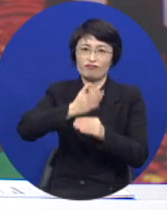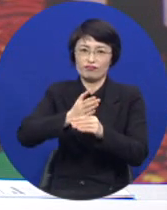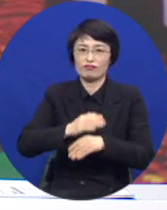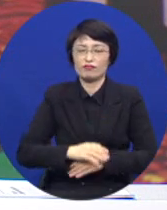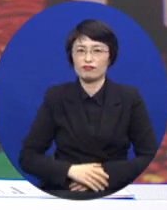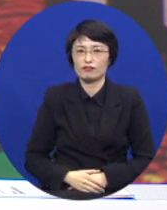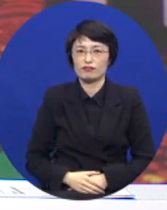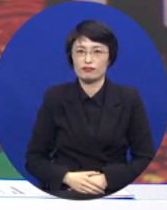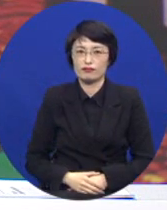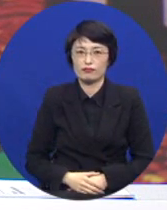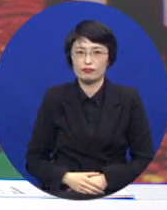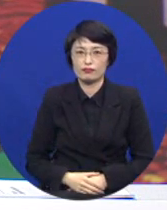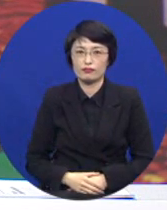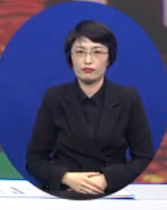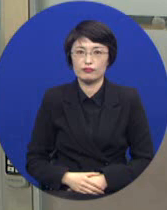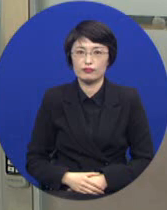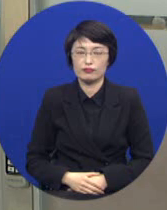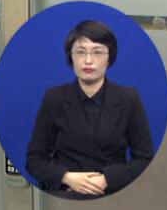기자입니다